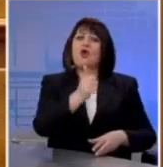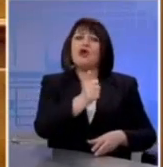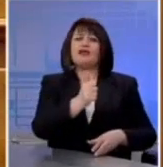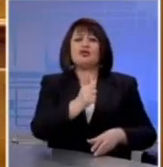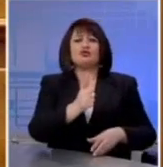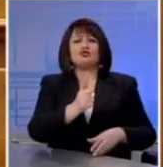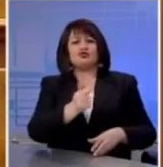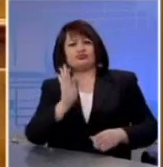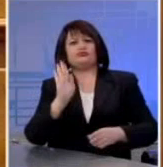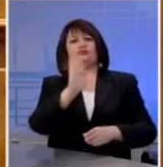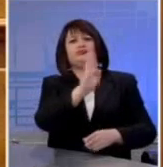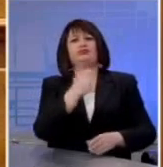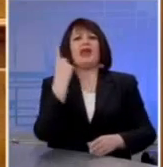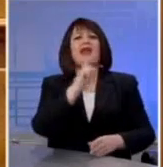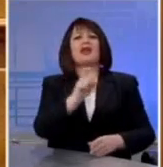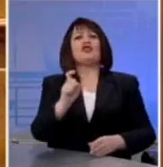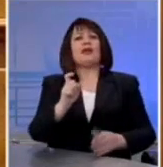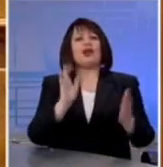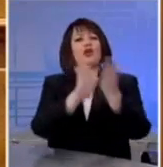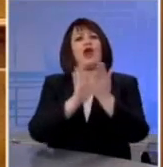Δεν ανάγκη να δώσει 1 εκατομμύριο σου κουλήσουν τις αφίσες.